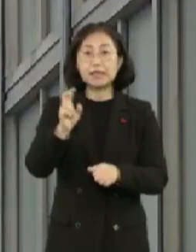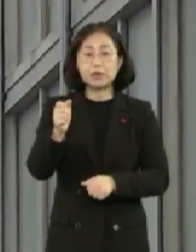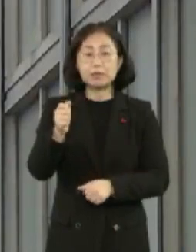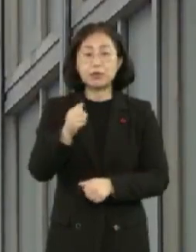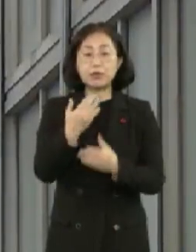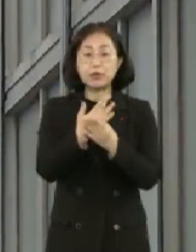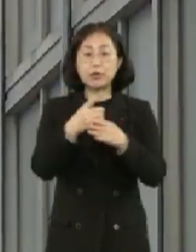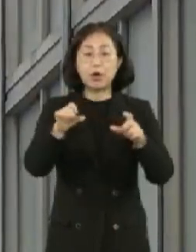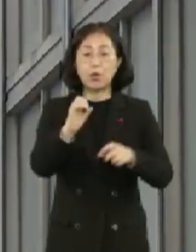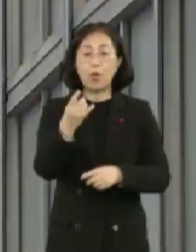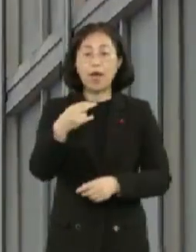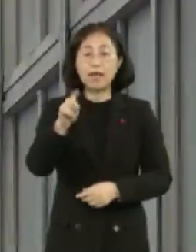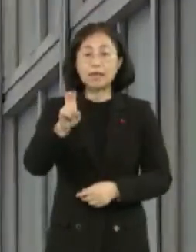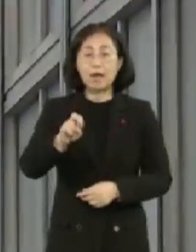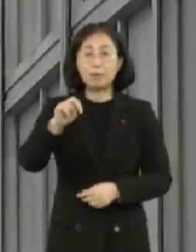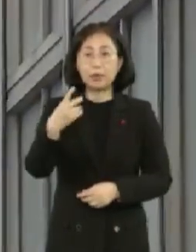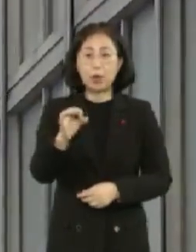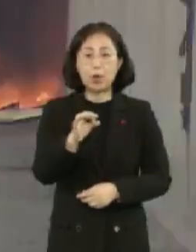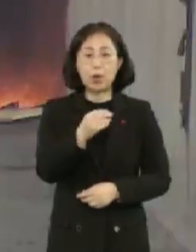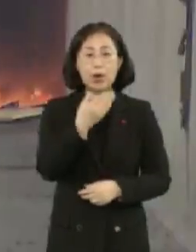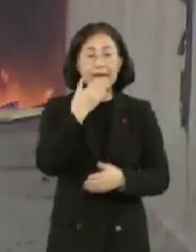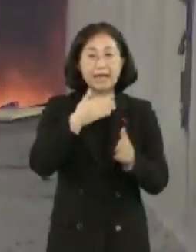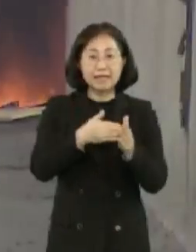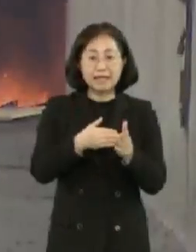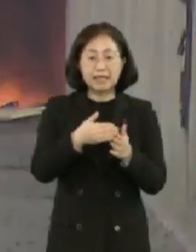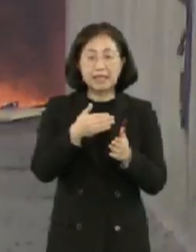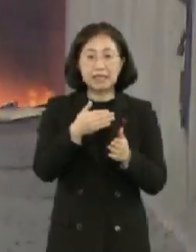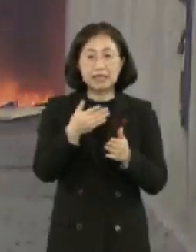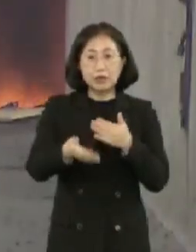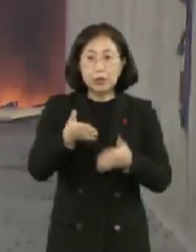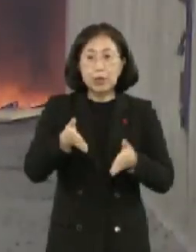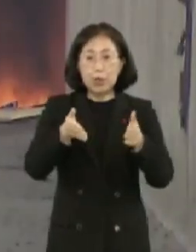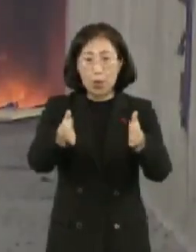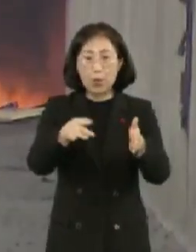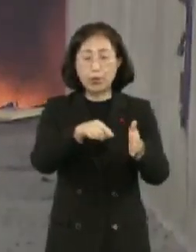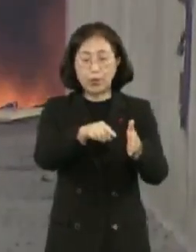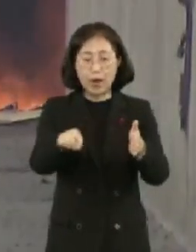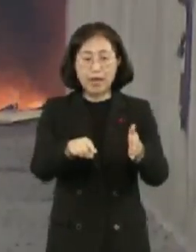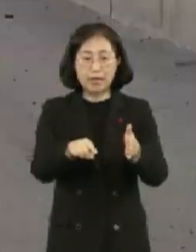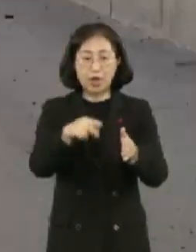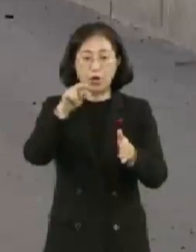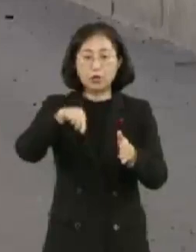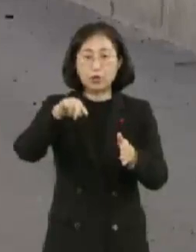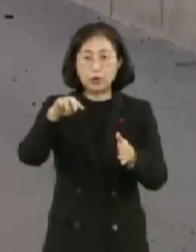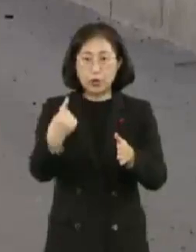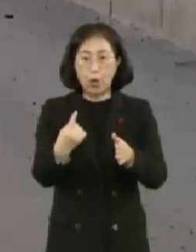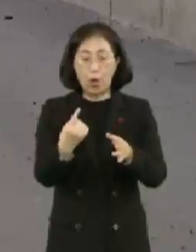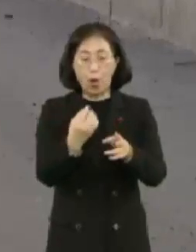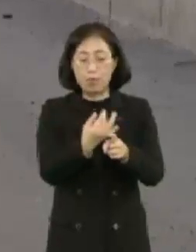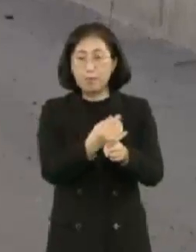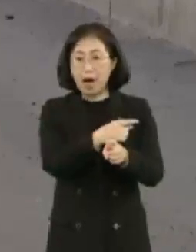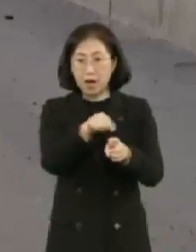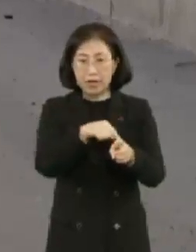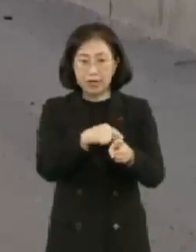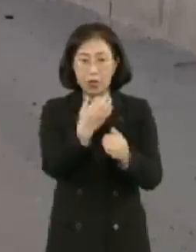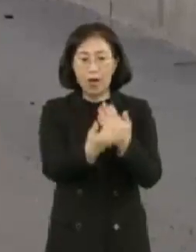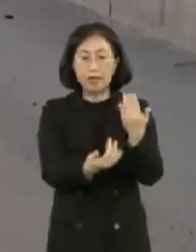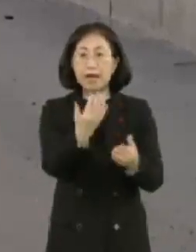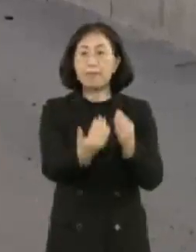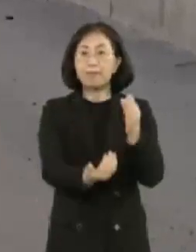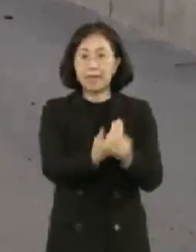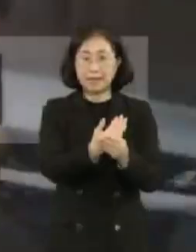대전 유성구 외삼동 당진영덕고속도로 유성터널 인근을 달리던 수소연료 운반 화물차에서 화재가